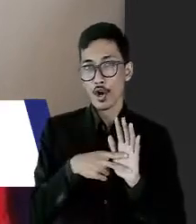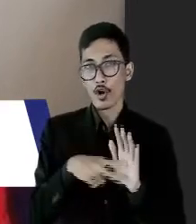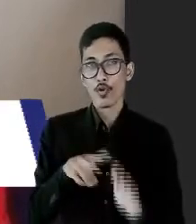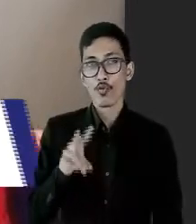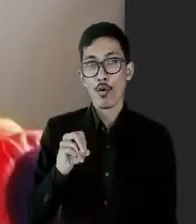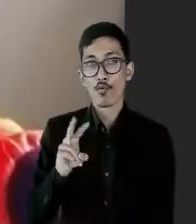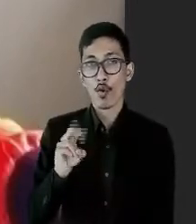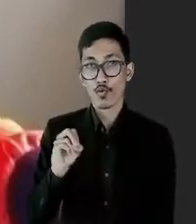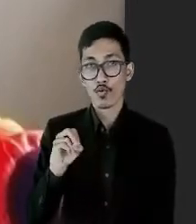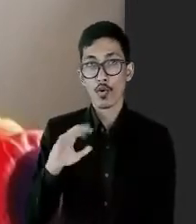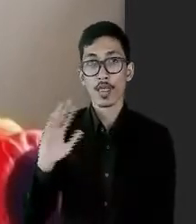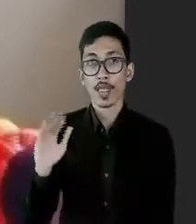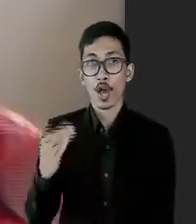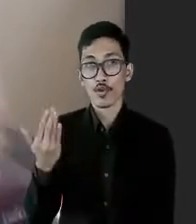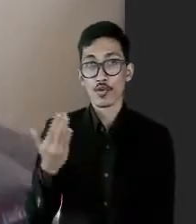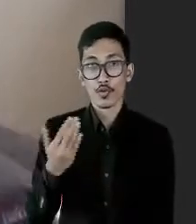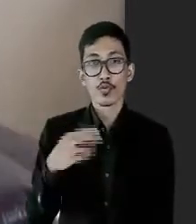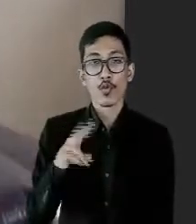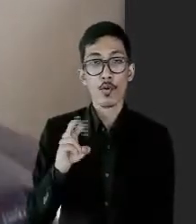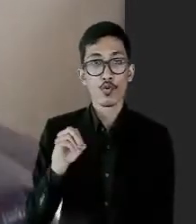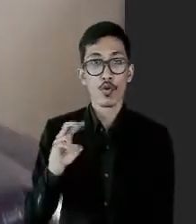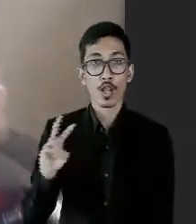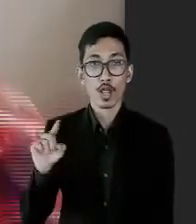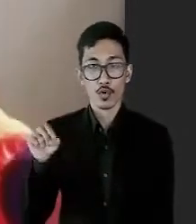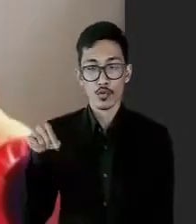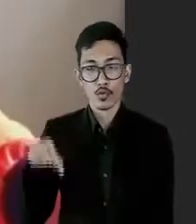2021 di Papua adalah